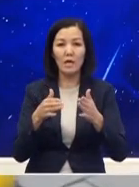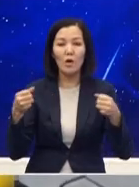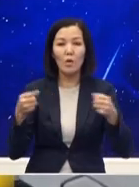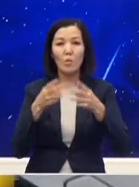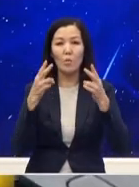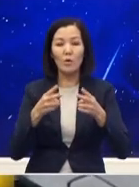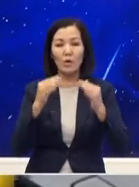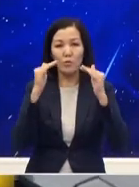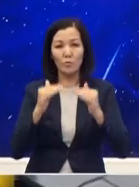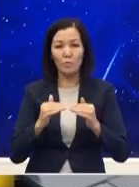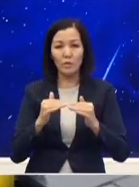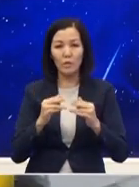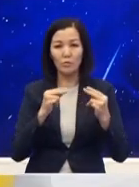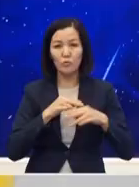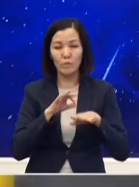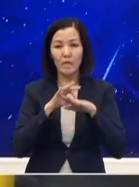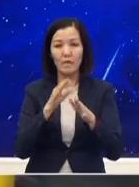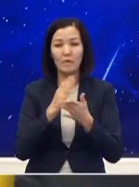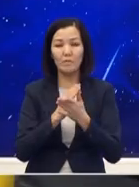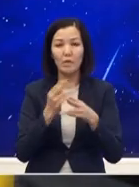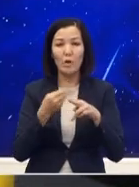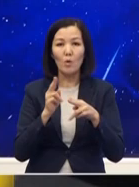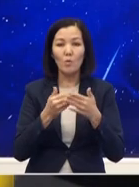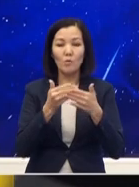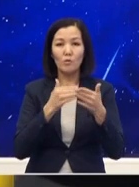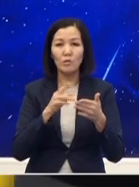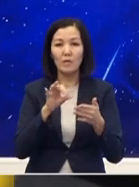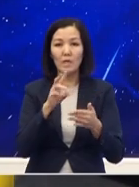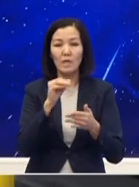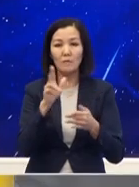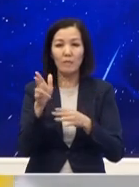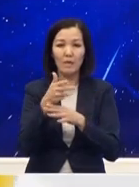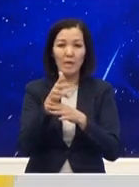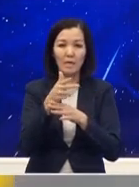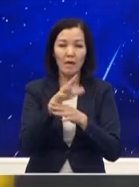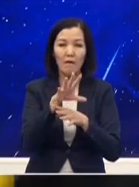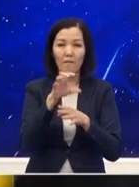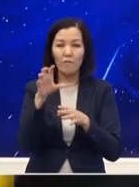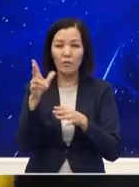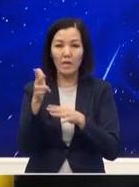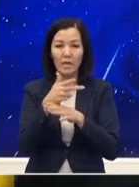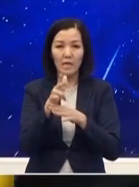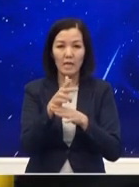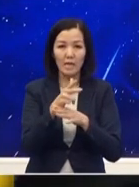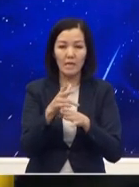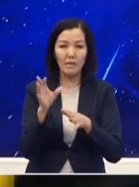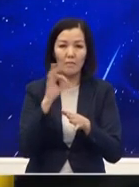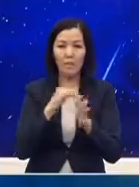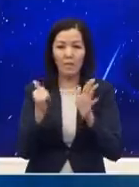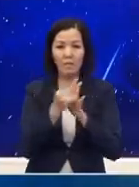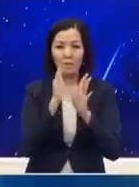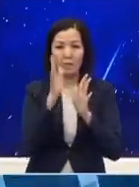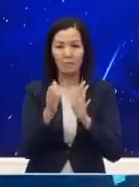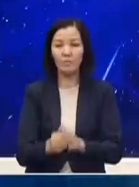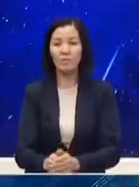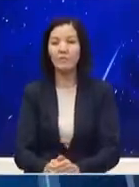оқиғасын азайту мақсатында жұмыс істеп жатыр. Ол үшін Криспи автомобиль радарлары мен фоторадарлық кешендері пайдаланатын болады.